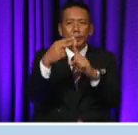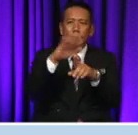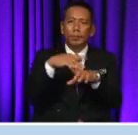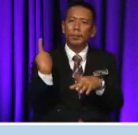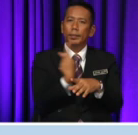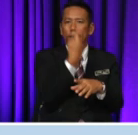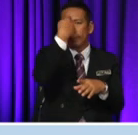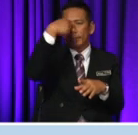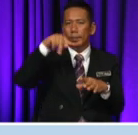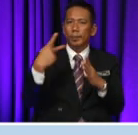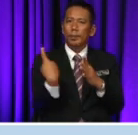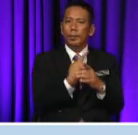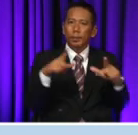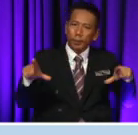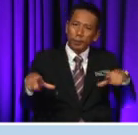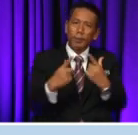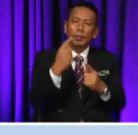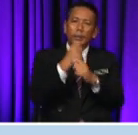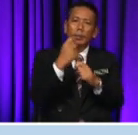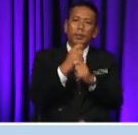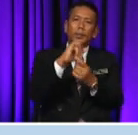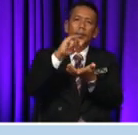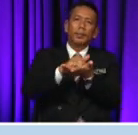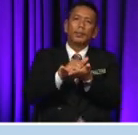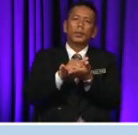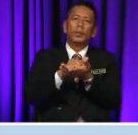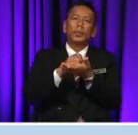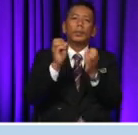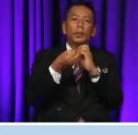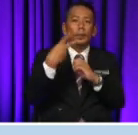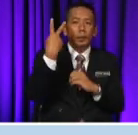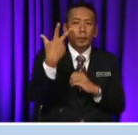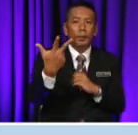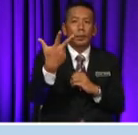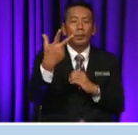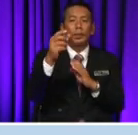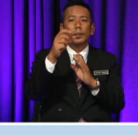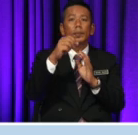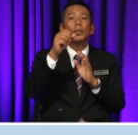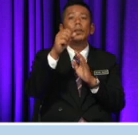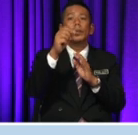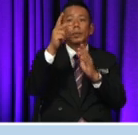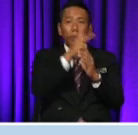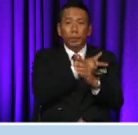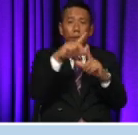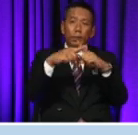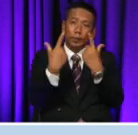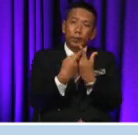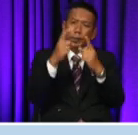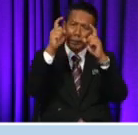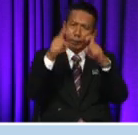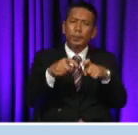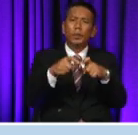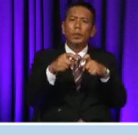untuk kita melaksanakan tugas dan tugas San tersebut baik yang ketiga seorang ketua kelas juga mestilah mewujudkan